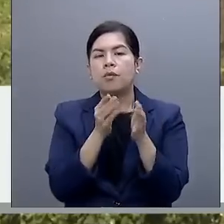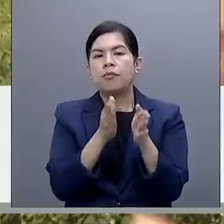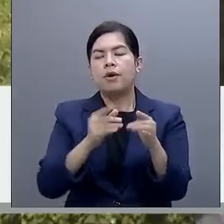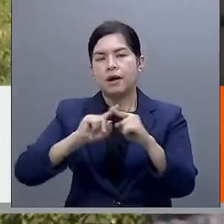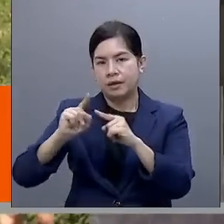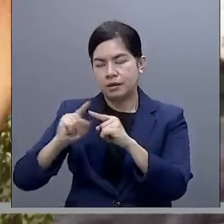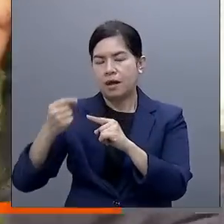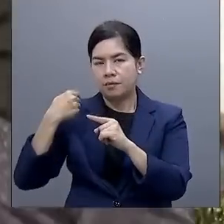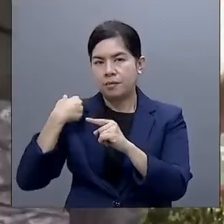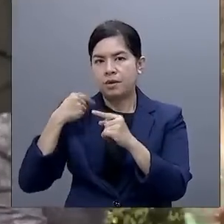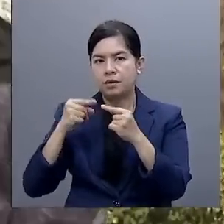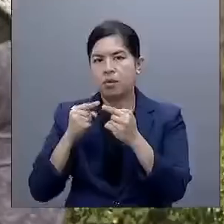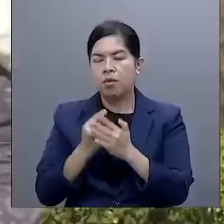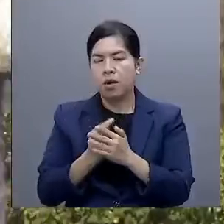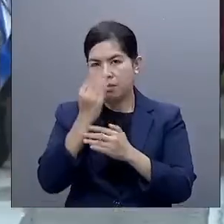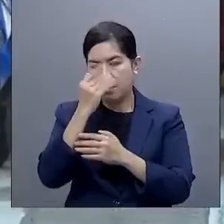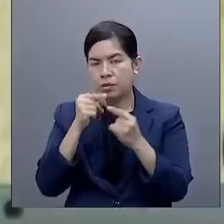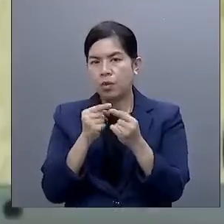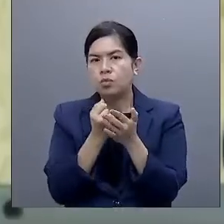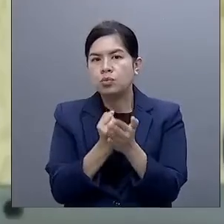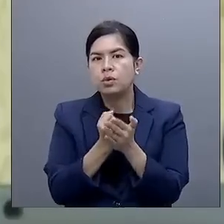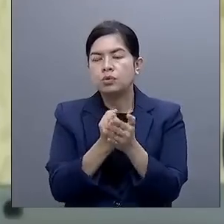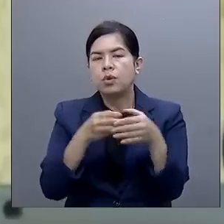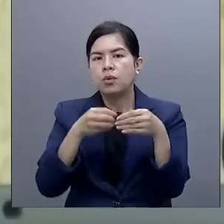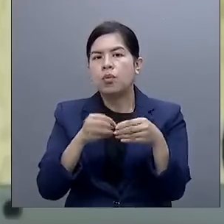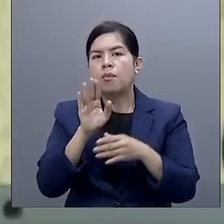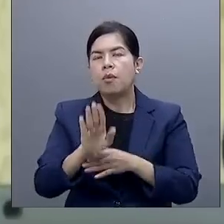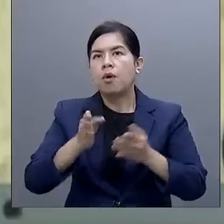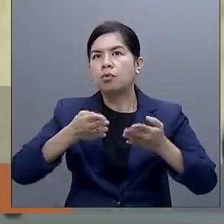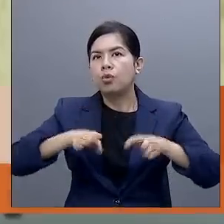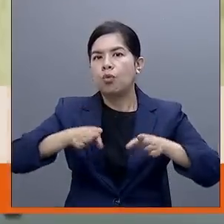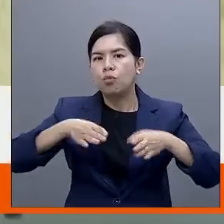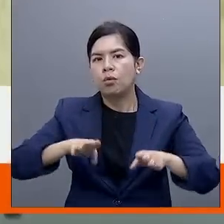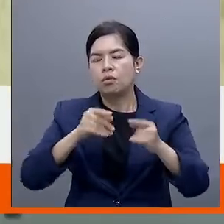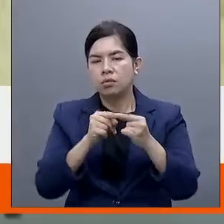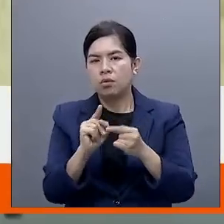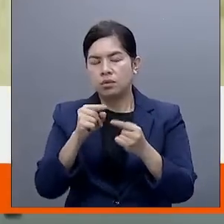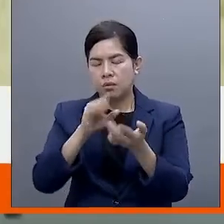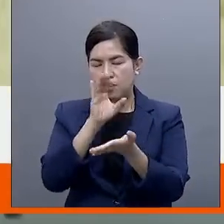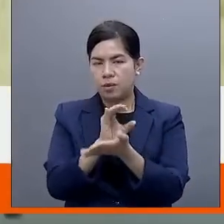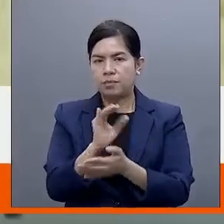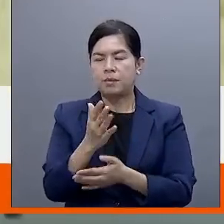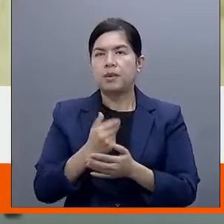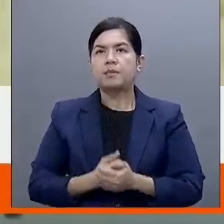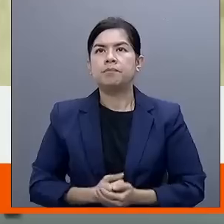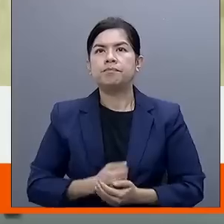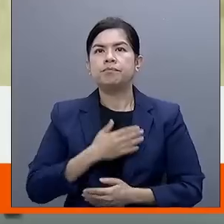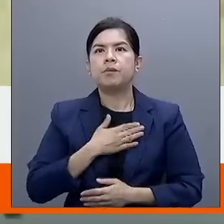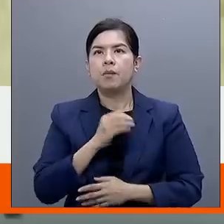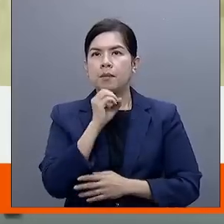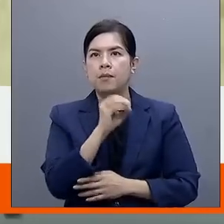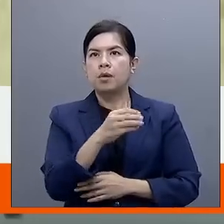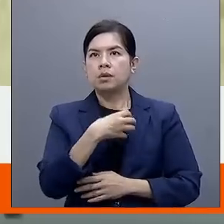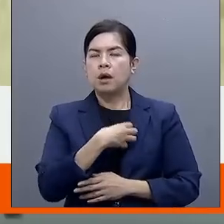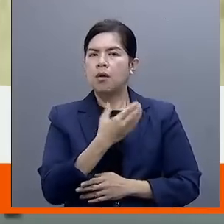างตอนของผู้บัญชาการตำรวจนครบาลกันครับ ใครทำอะไรหน้าที่อะไรให้เป็นไปตามสิ่งที่พยานหลักฐานปรากฏต